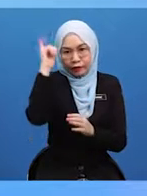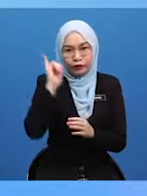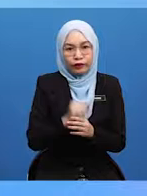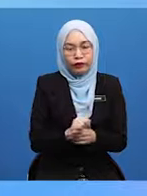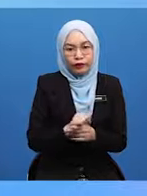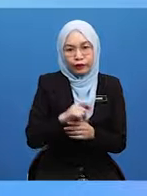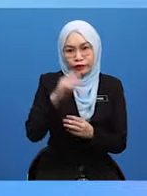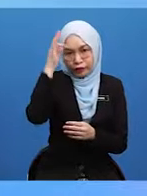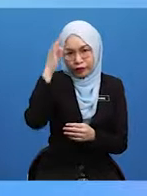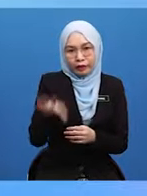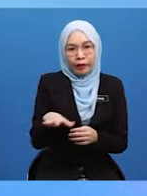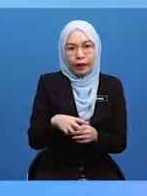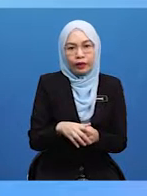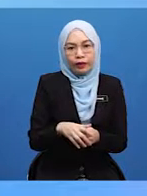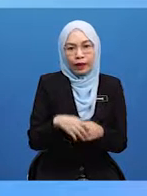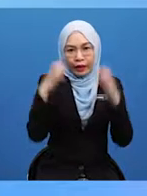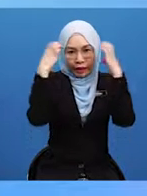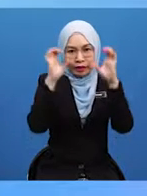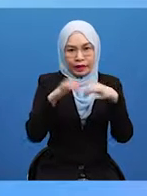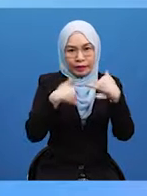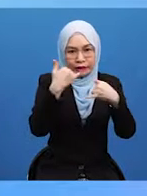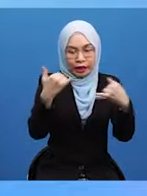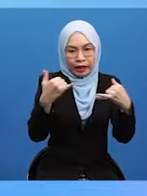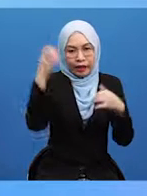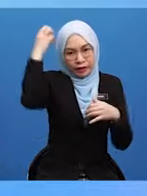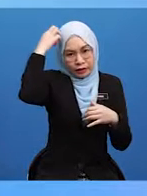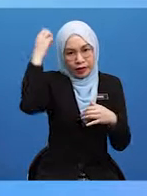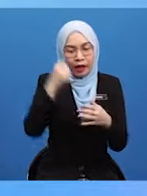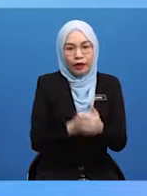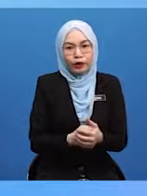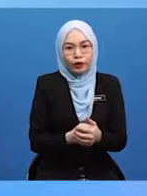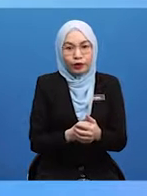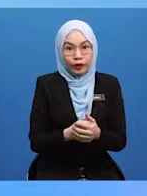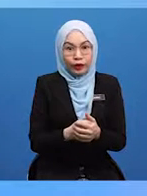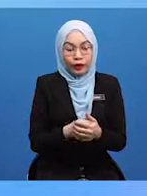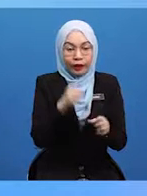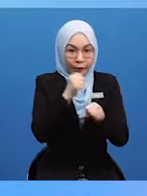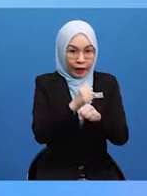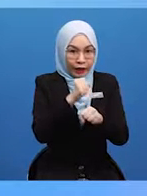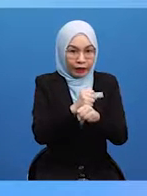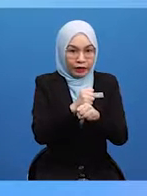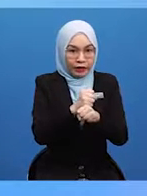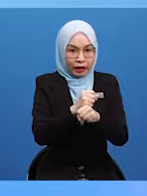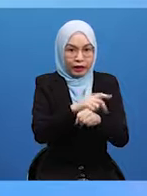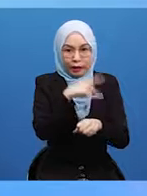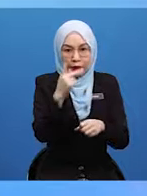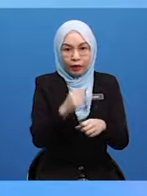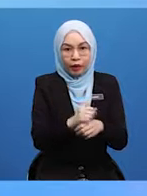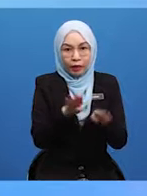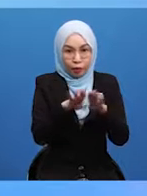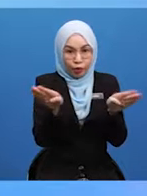telekomunikasi atau ICT dalam pelbagai bidang pekerjaan seperti